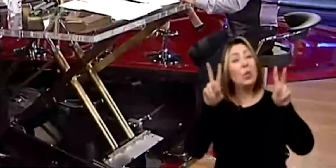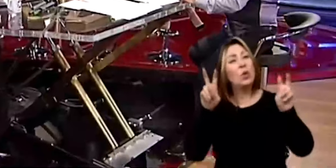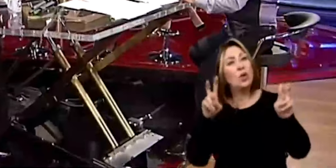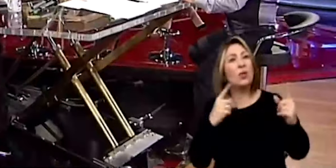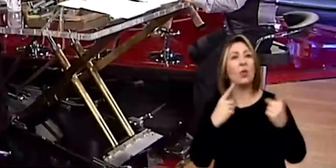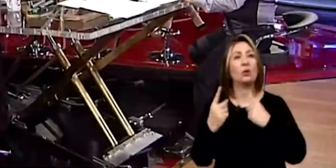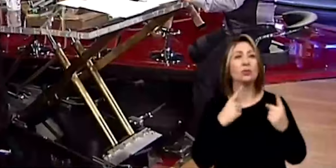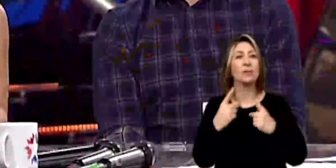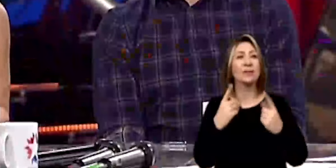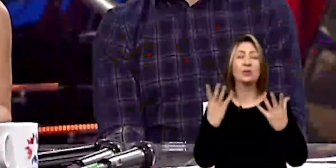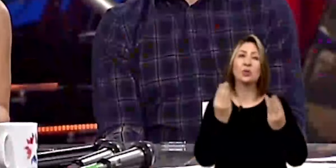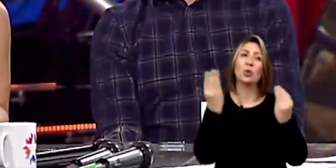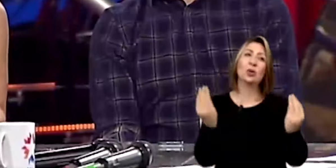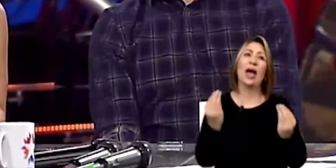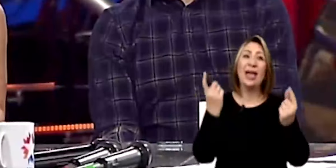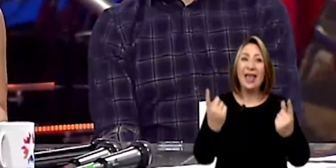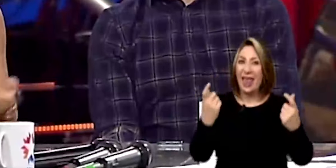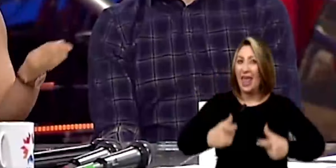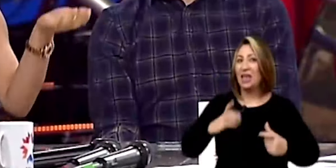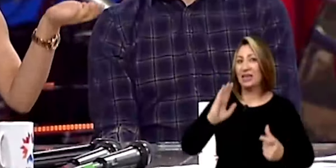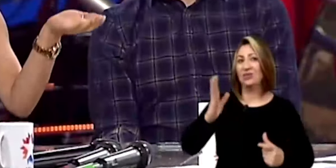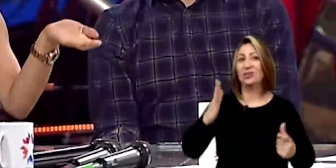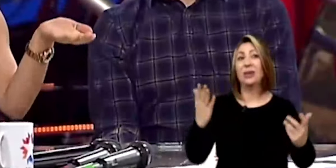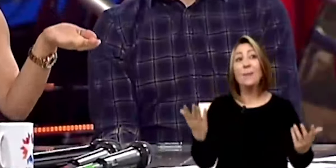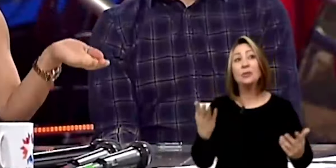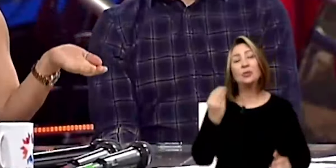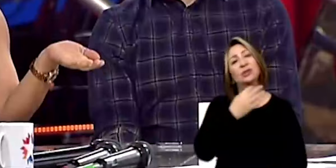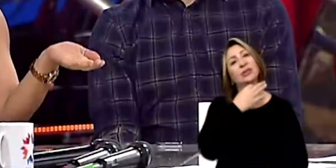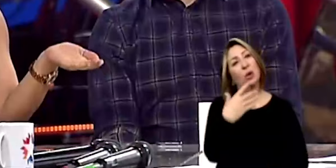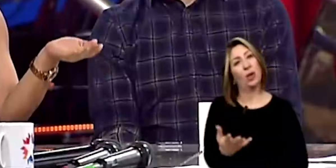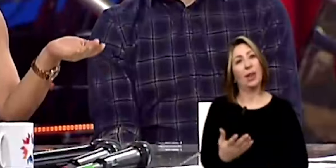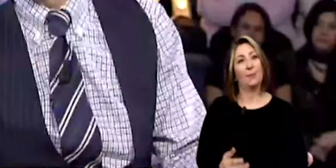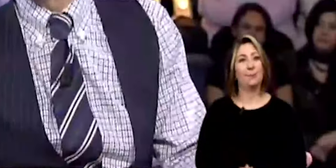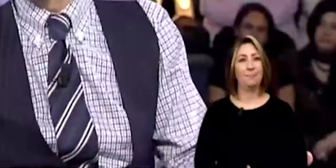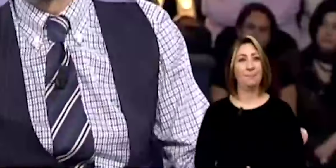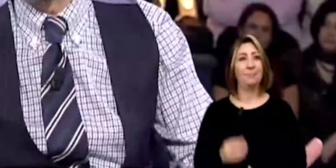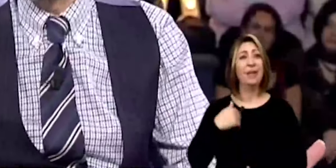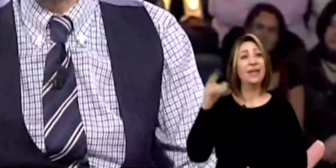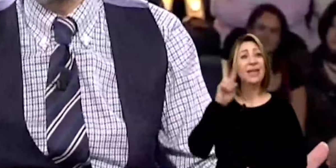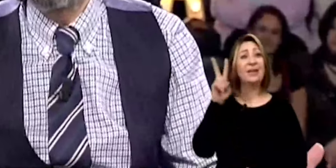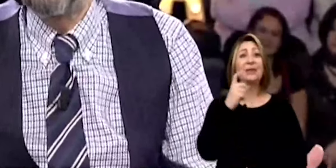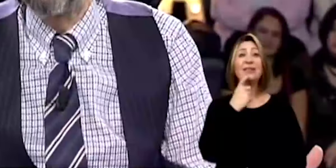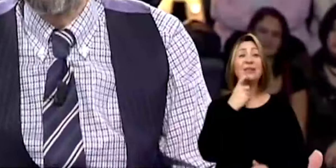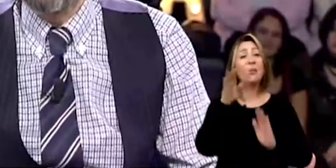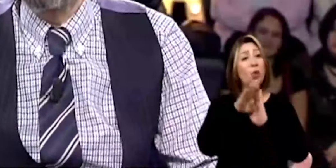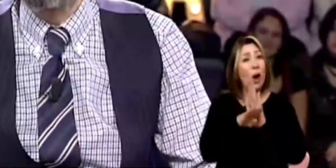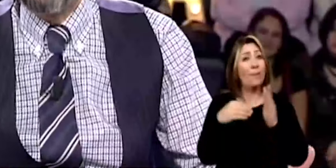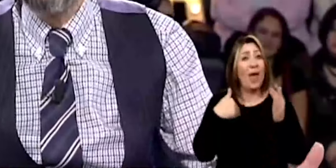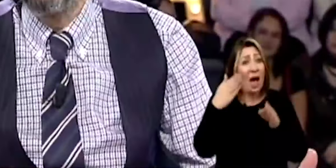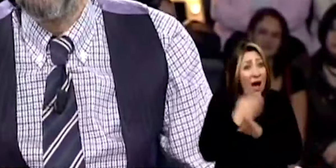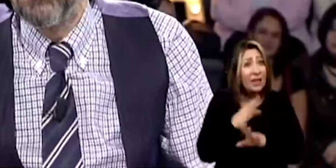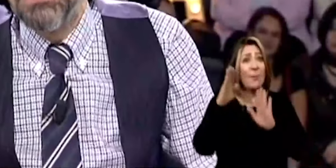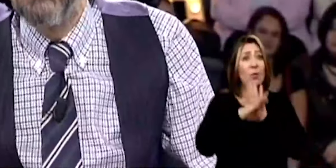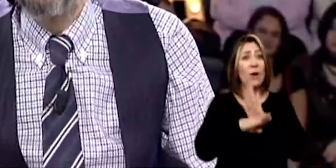konularda konuşabilsek aslında çok daha iyi yere gideceğiz de. Onun için çok teşekkür ediyorum. Yani ben 20 yıldır programcıyım. Ben hakikaten